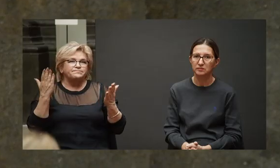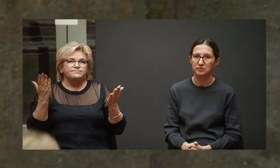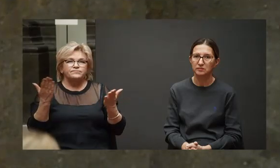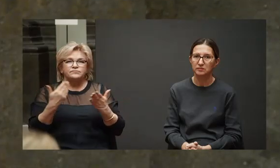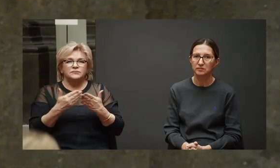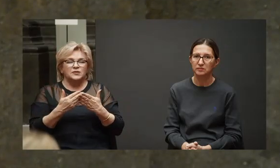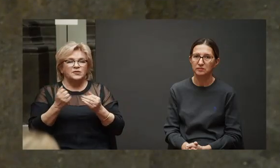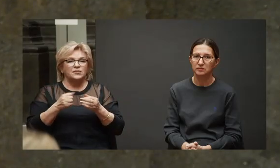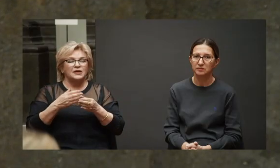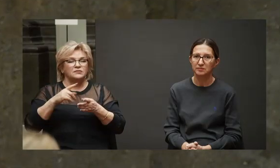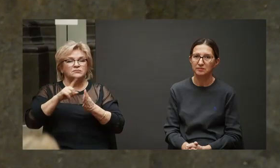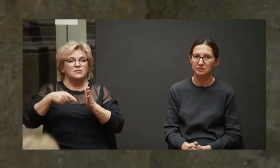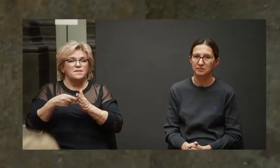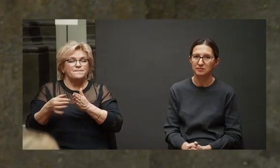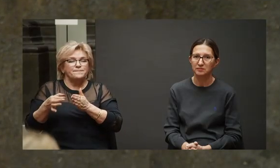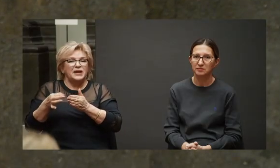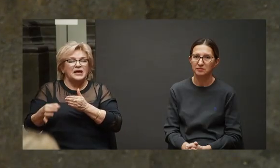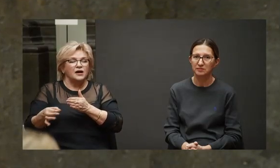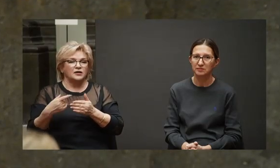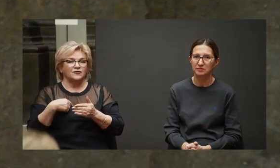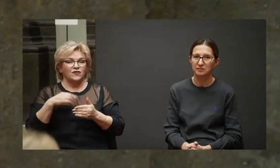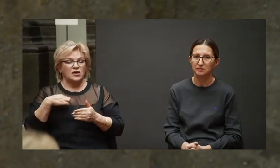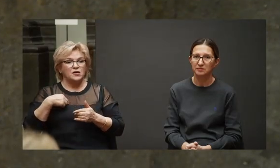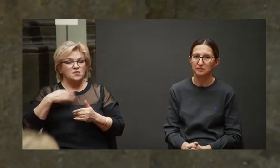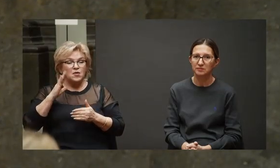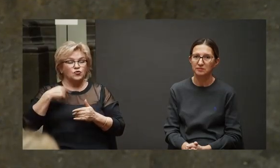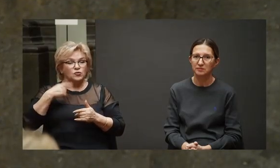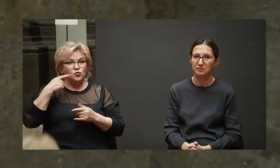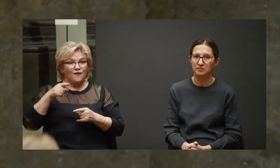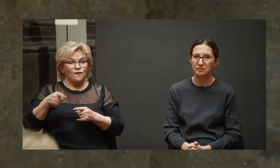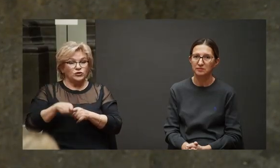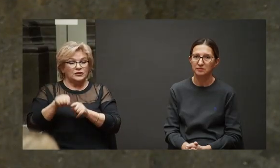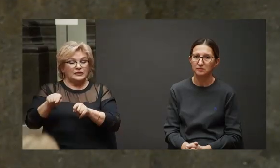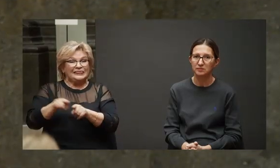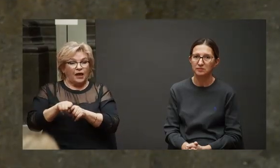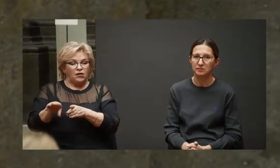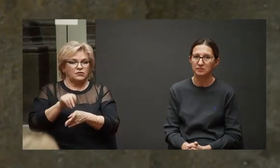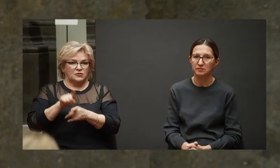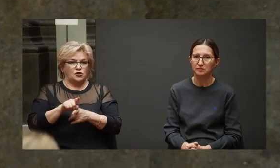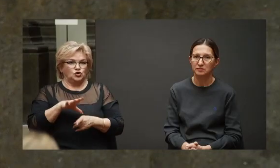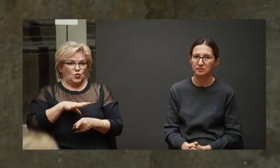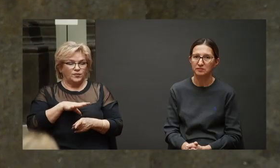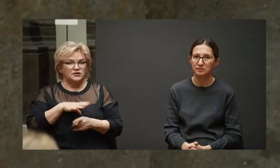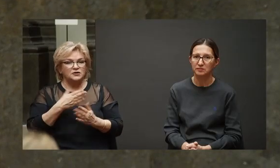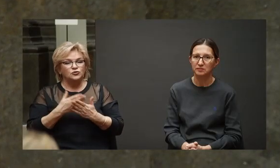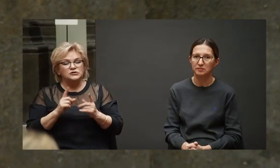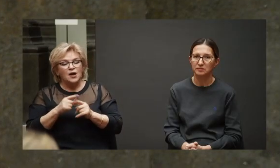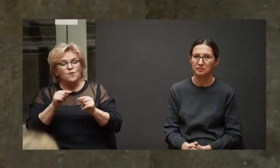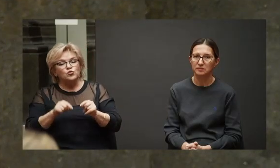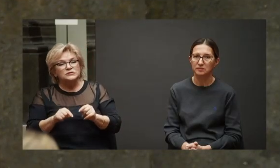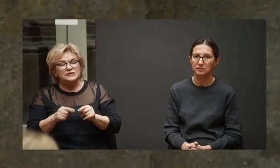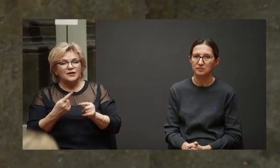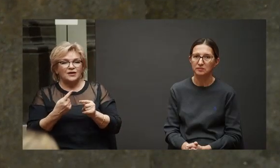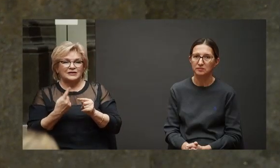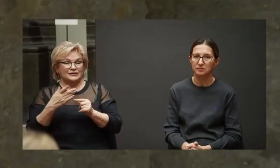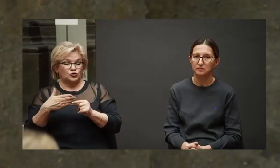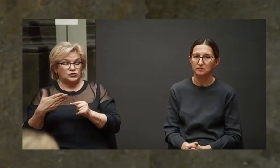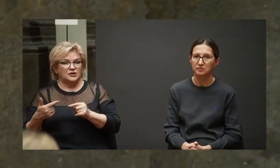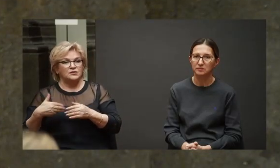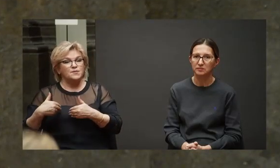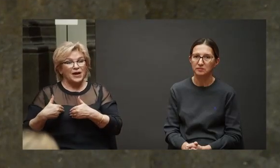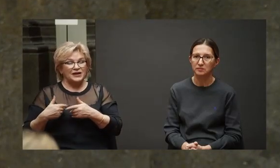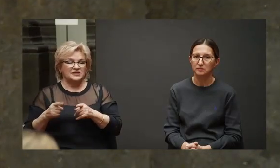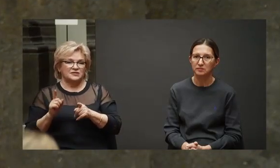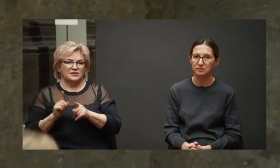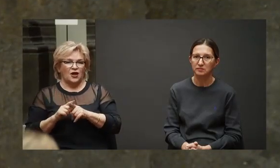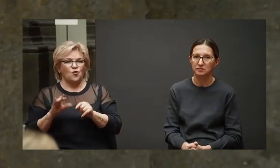скажем, пригородов, да, и мы будем думать, что это вот так и должно быть, да. То есть музей, он, с одной стороны, полезен в